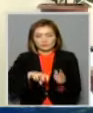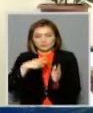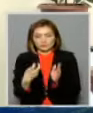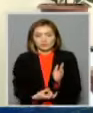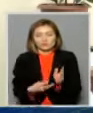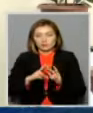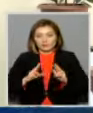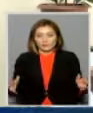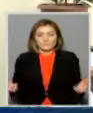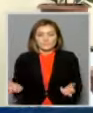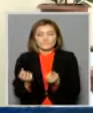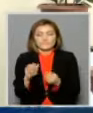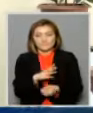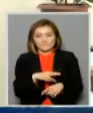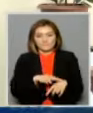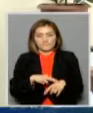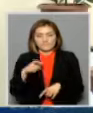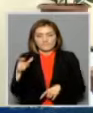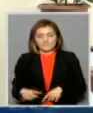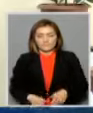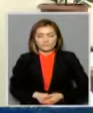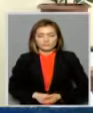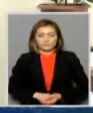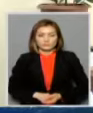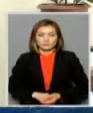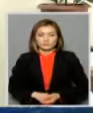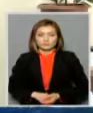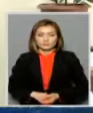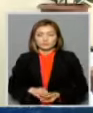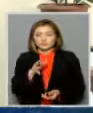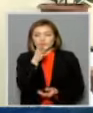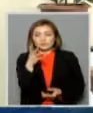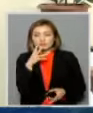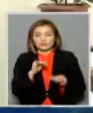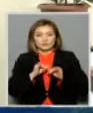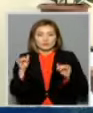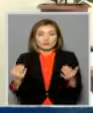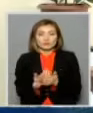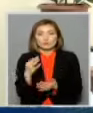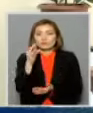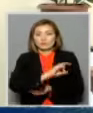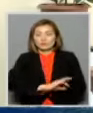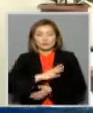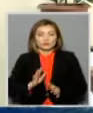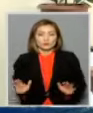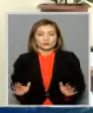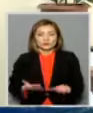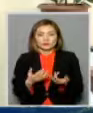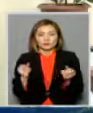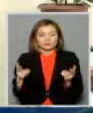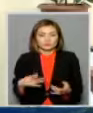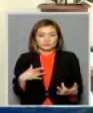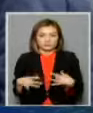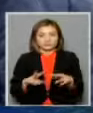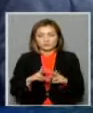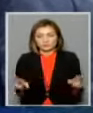моста, также была спасена сотрудниками полиции и ЧС. В то время была распространена информация о происшествии как о постановке,